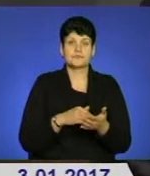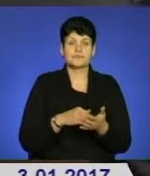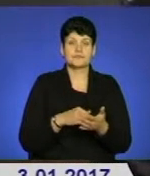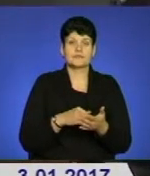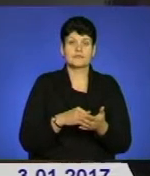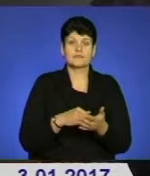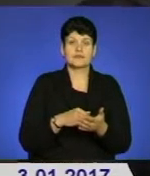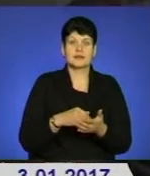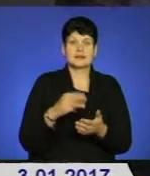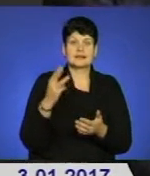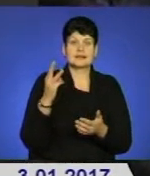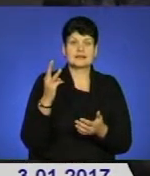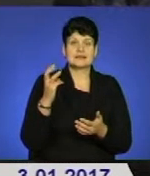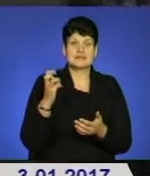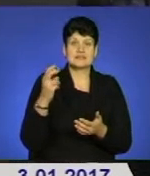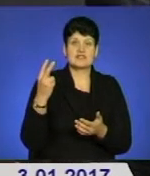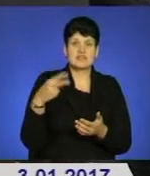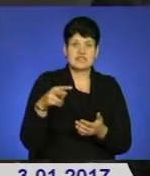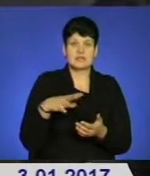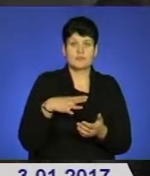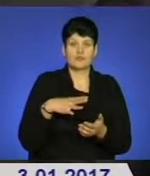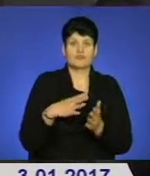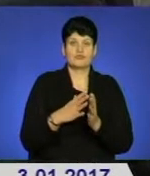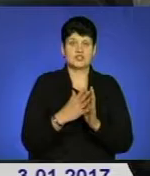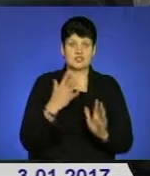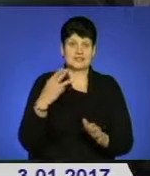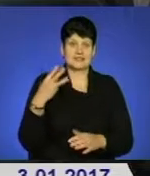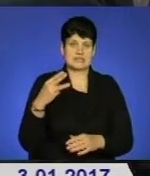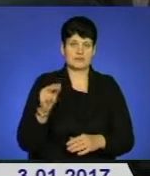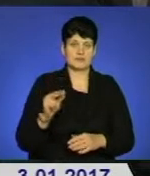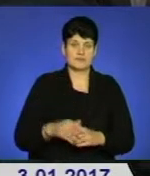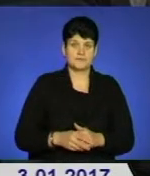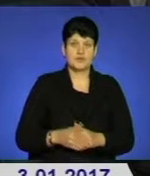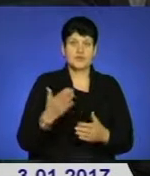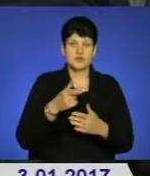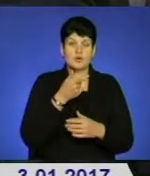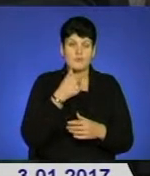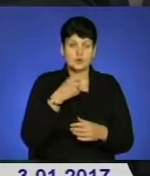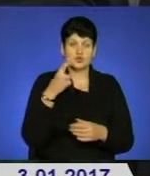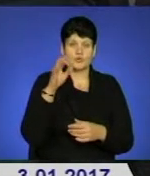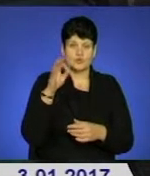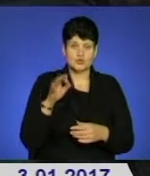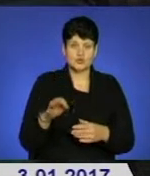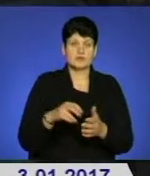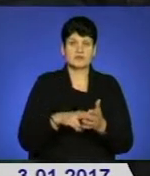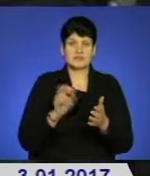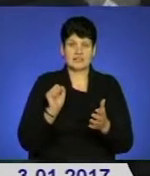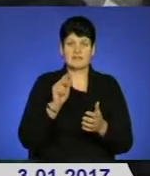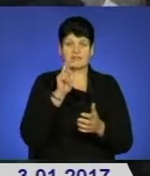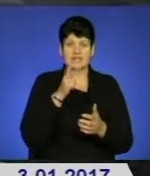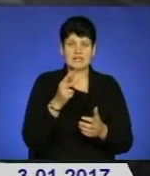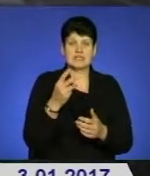ліквідовувалися? 320-й був на очереді, 30-го числа. Якщо цей пан вже 100% уник сплати